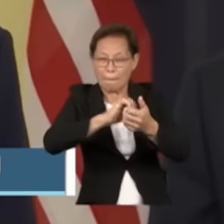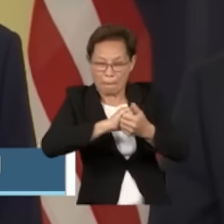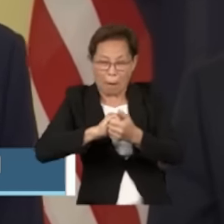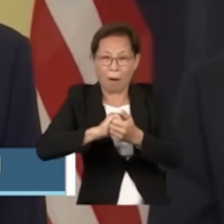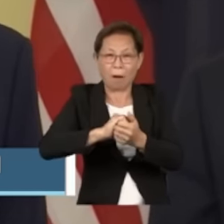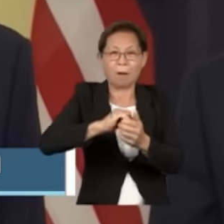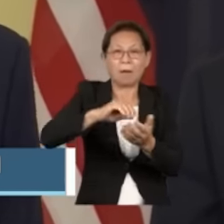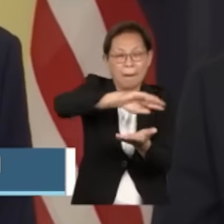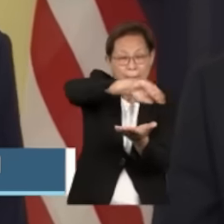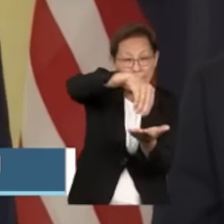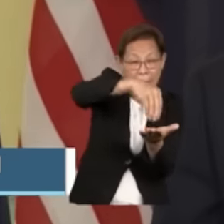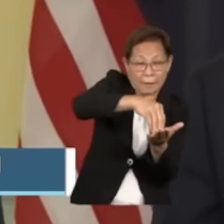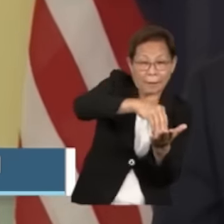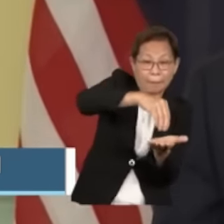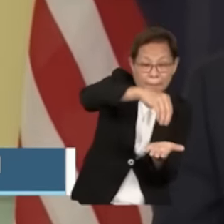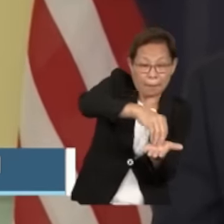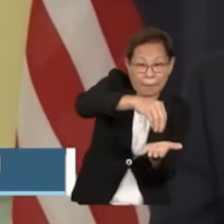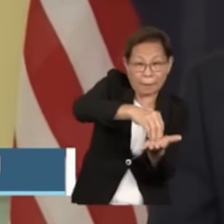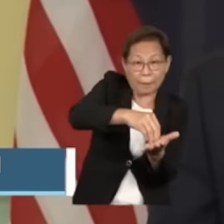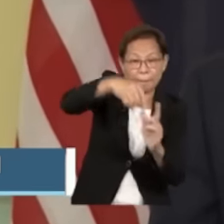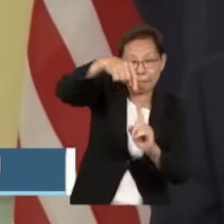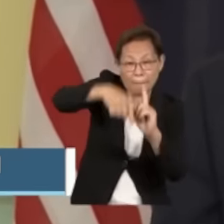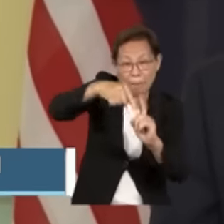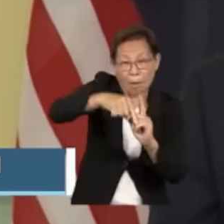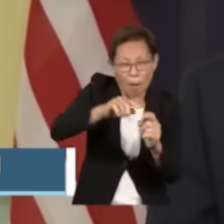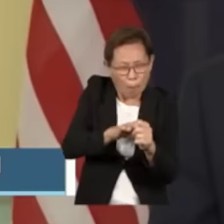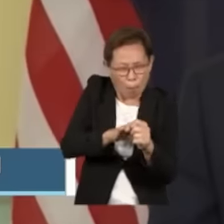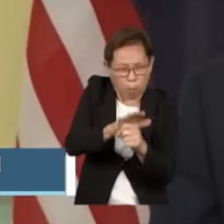Pengkalan data padu yang akan